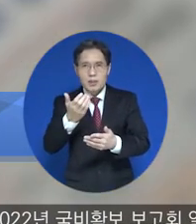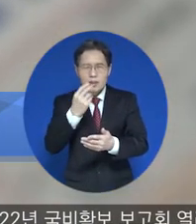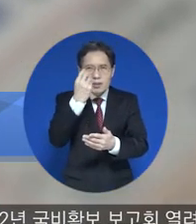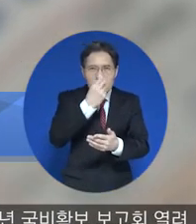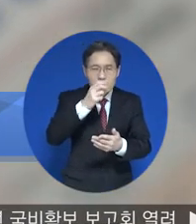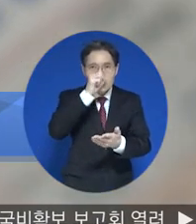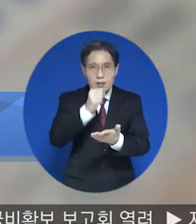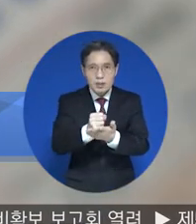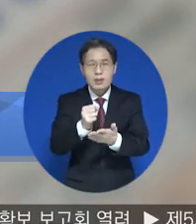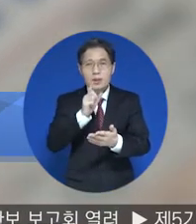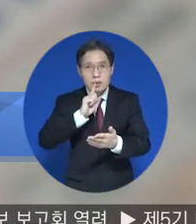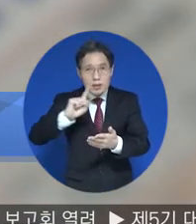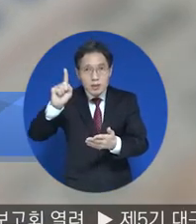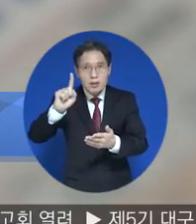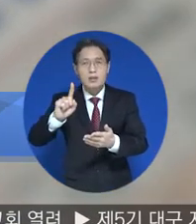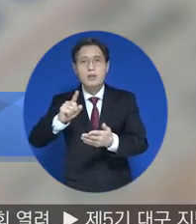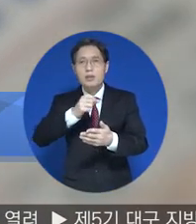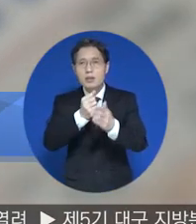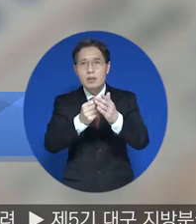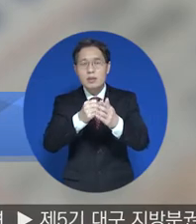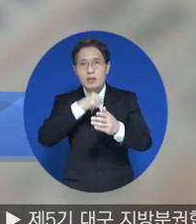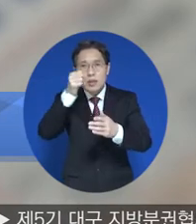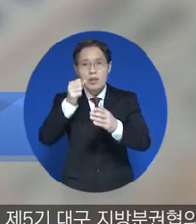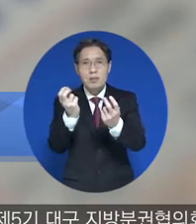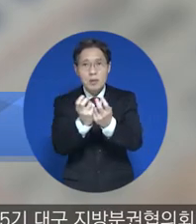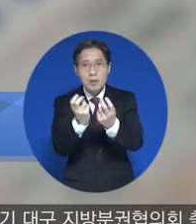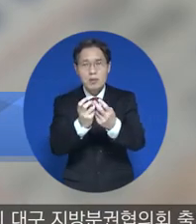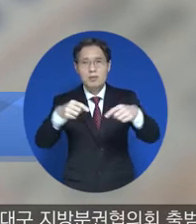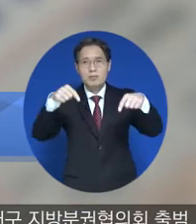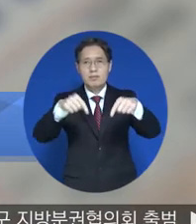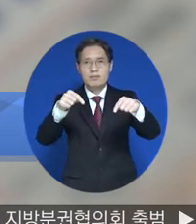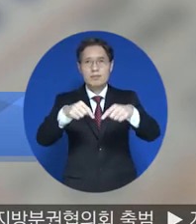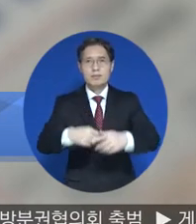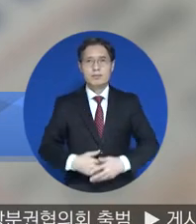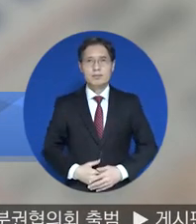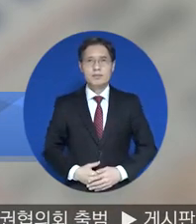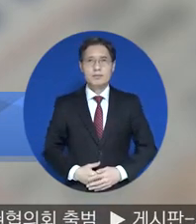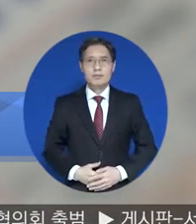에 신청 미 통과 방안에 대해서도 토로 냈습니다